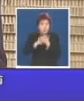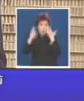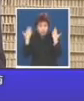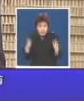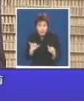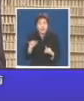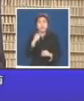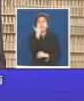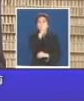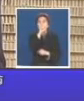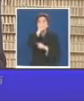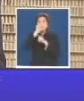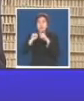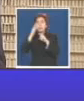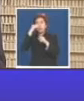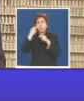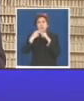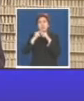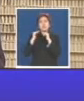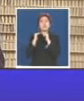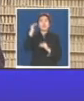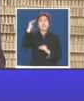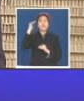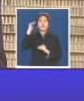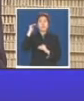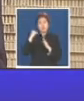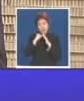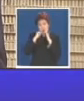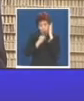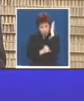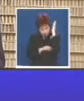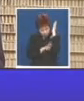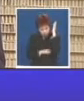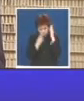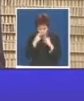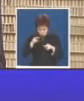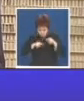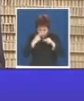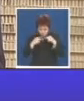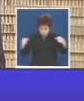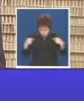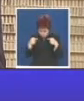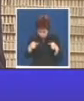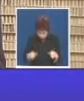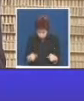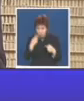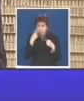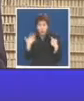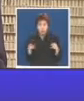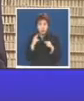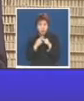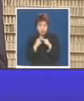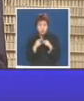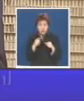การที่มีการส่งชื่อขึ้นมาเกินความเป็นจริงเป็นจำนวนมากนะครับบางจังหวัดเนี่ยเมื่อมีการมาตรวจสอบทานกันแล้วกลับกลายเป็นว่า